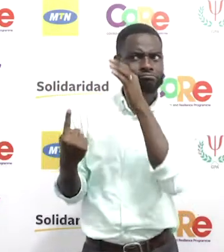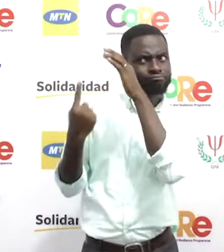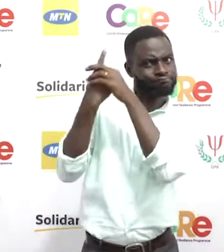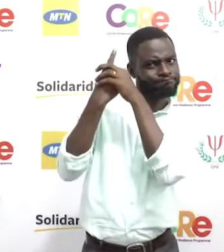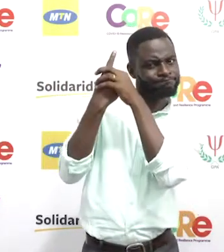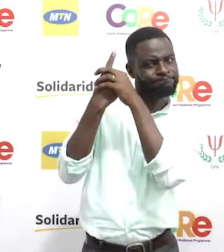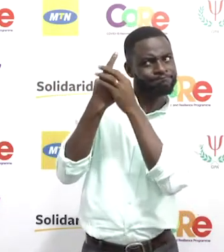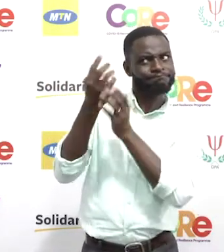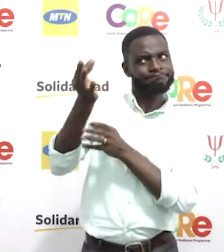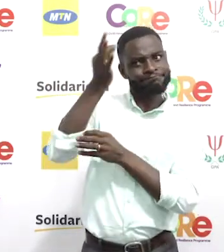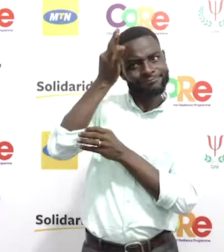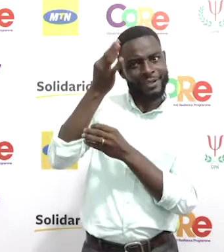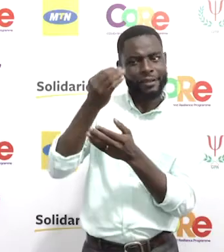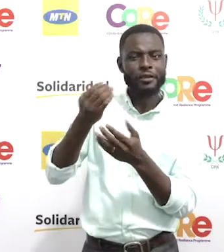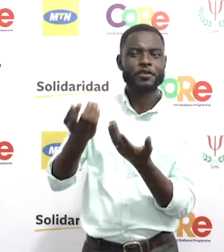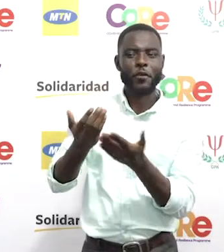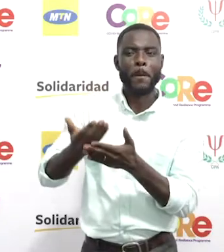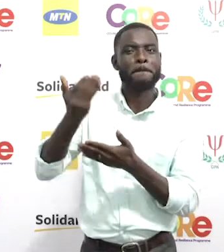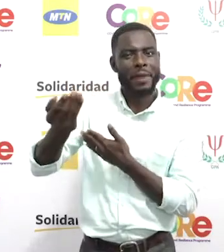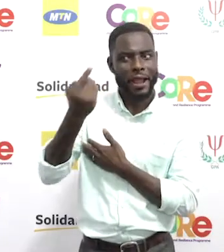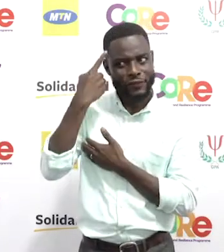Deno ba no he no ko hale hun.